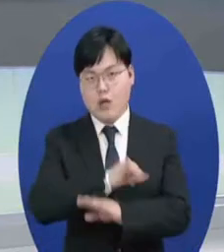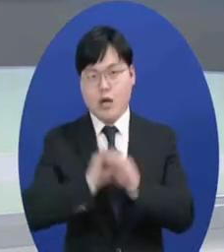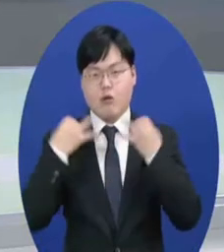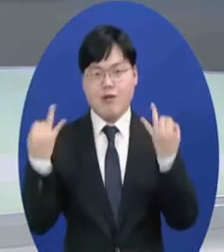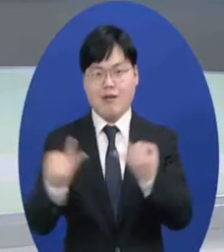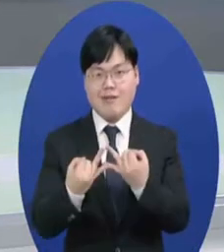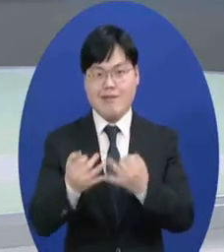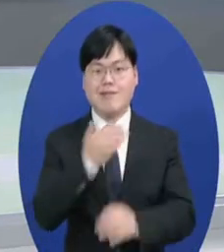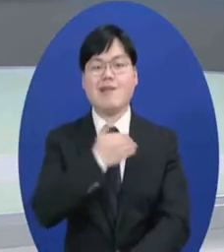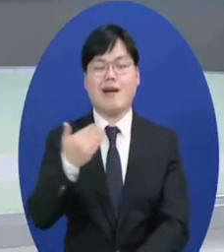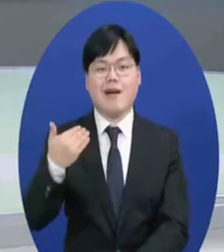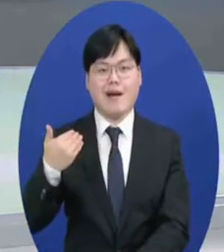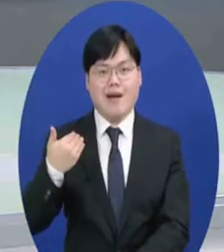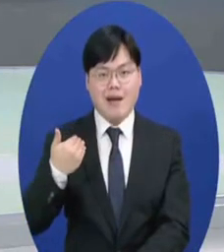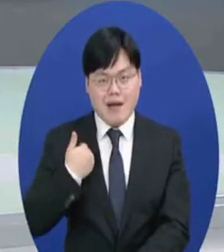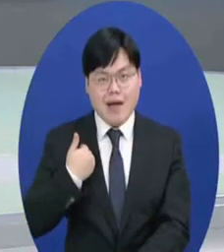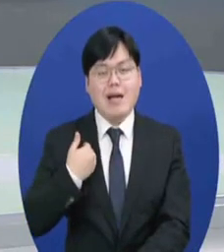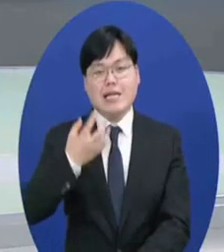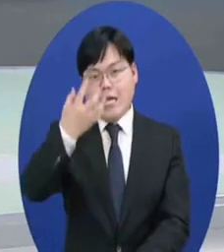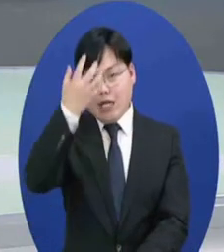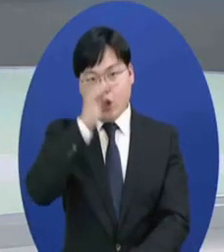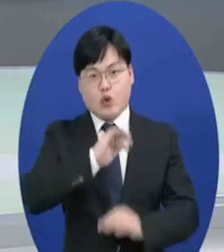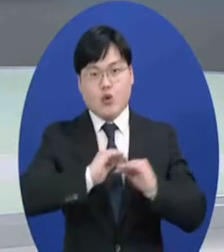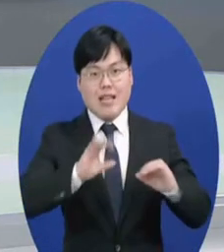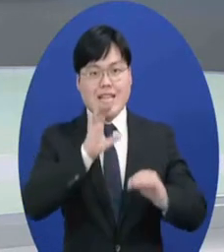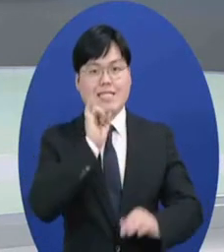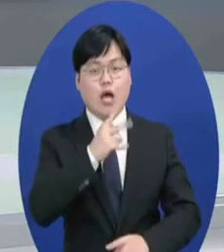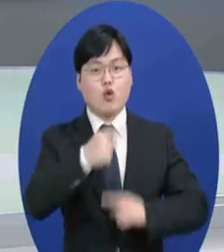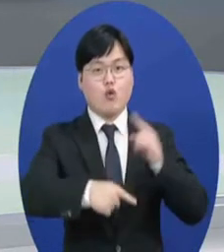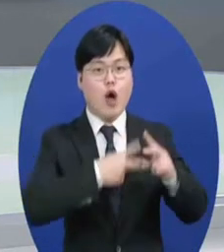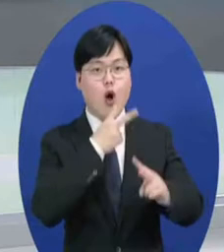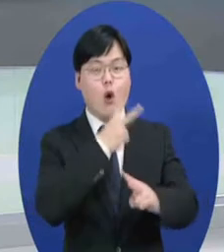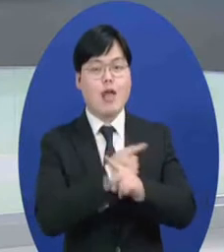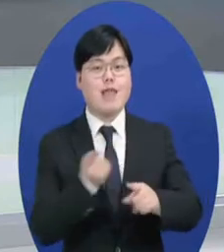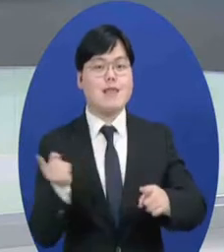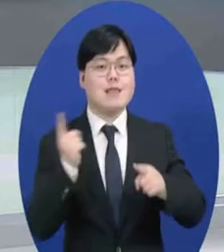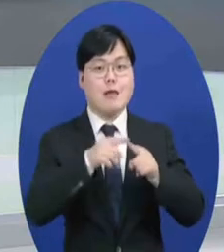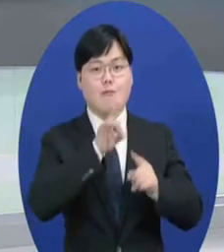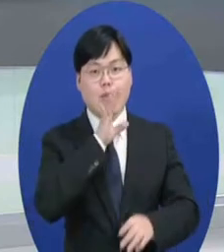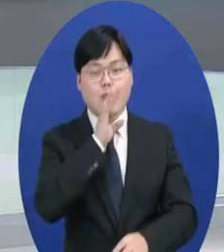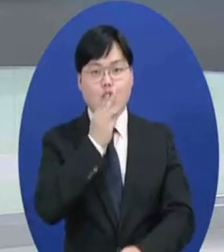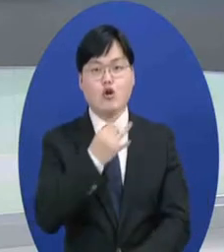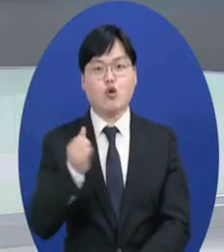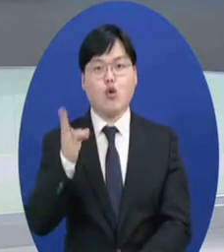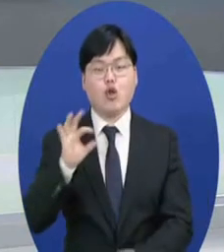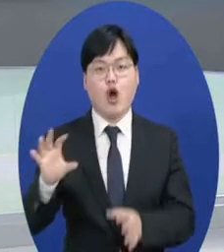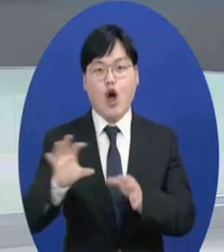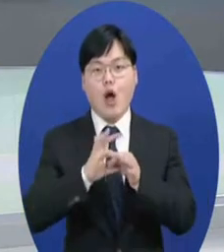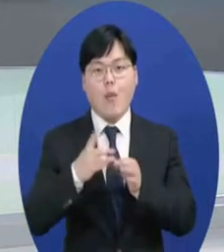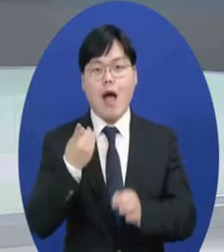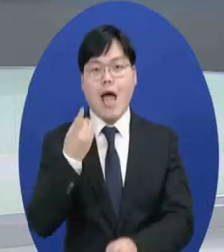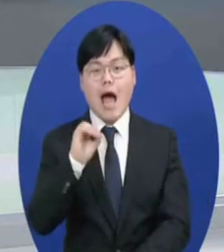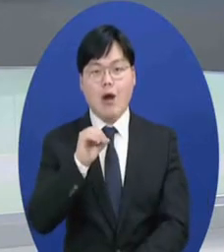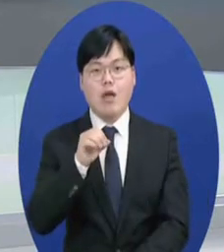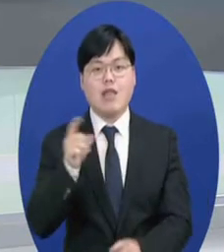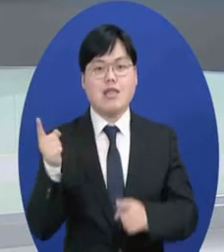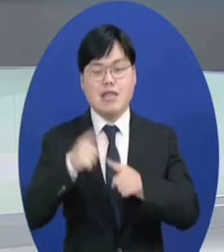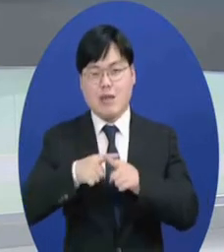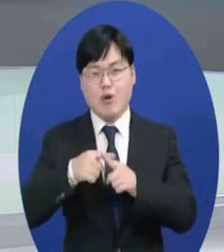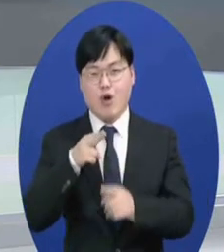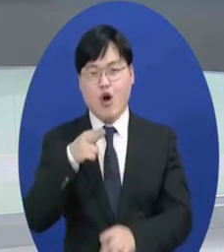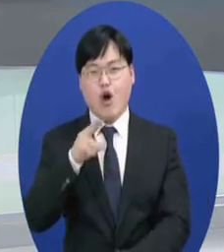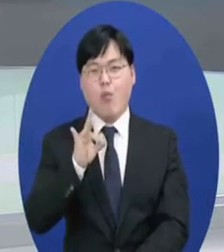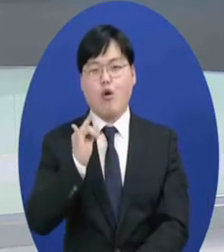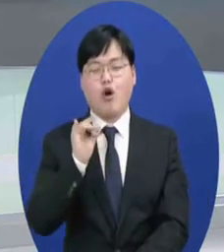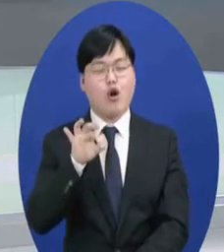Монгол Улсын их хурлын дараа Зандан шатар засгийн газрын тусгай сангийн тухай хууль нэмэлт өөрчлөлт оруулах тухай Дэлхийн шуудан холбооны дүрмийн 10 дугаар нэмэлт протоколыг соёрхон